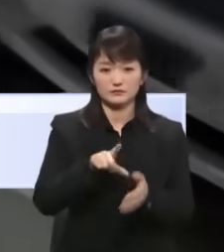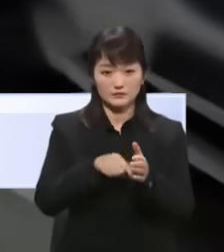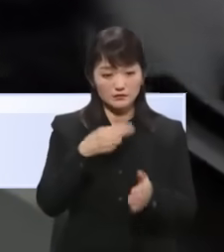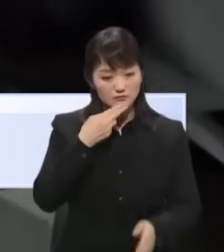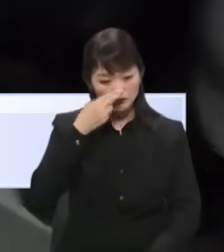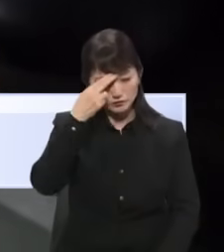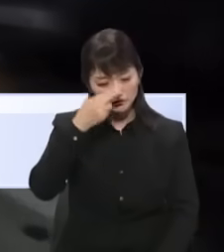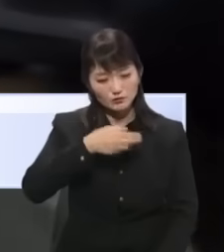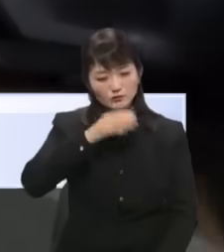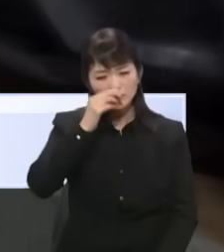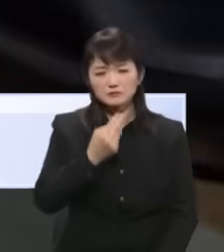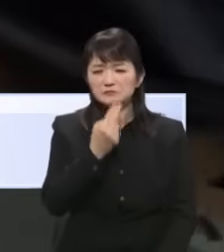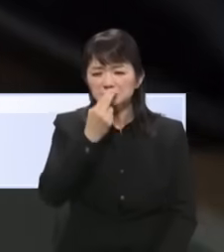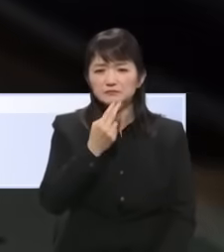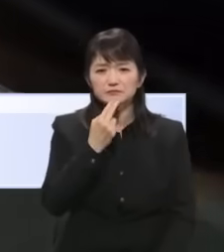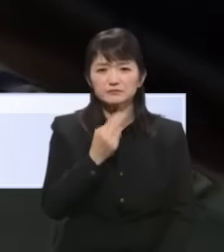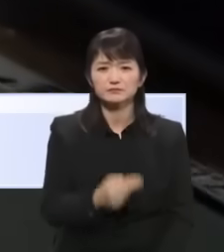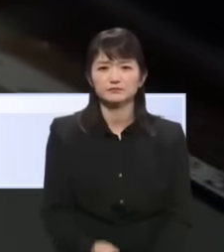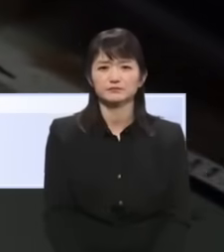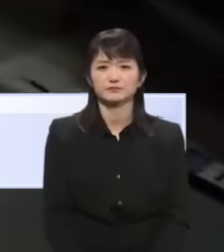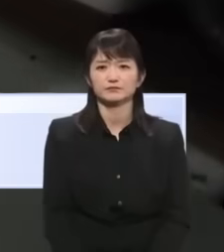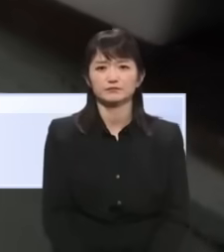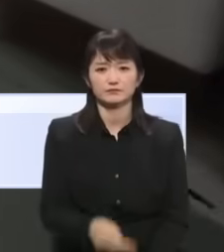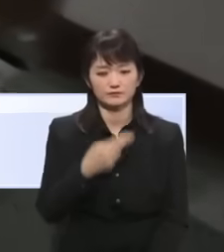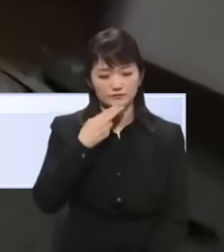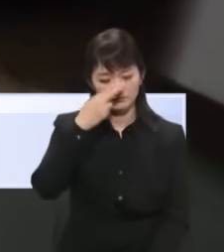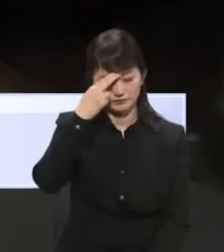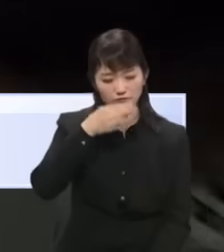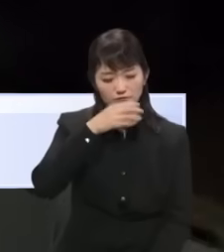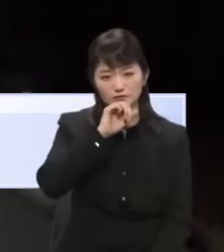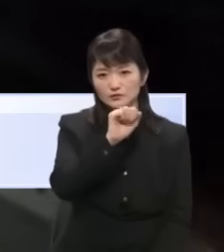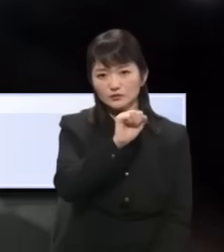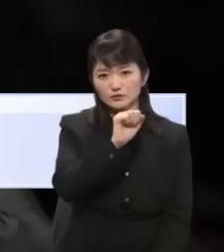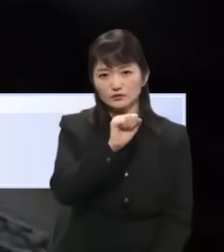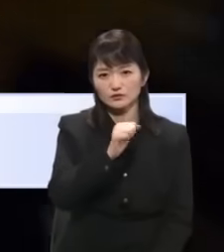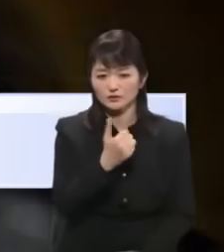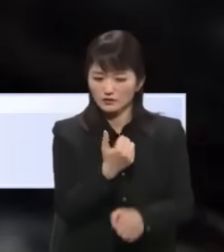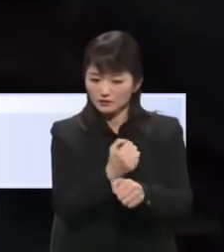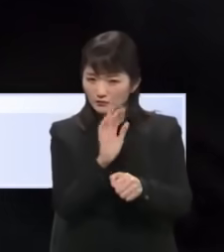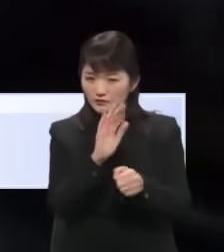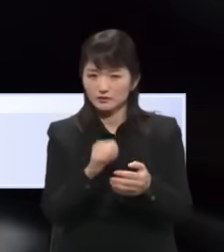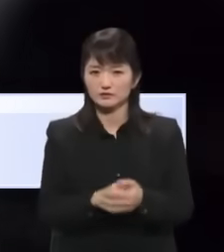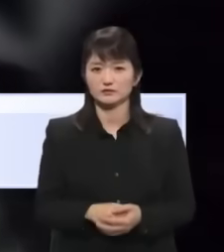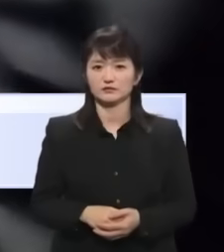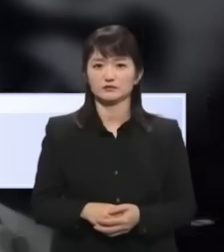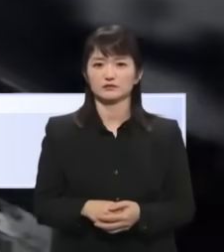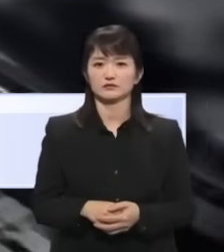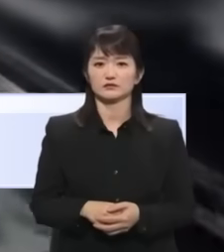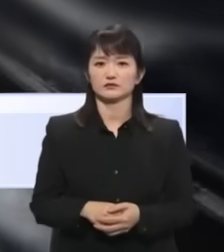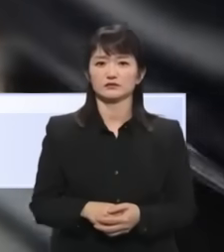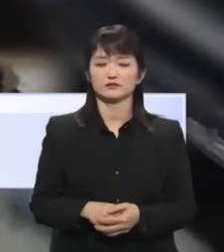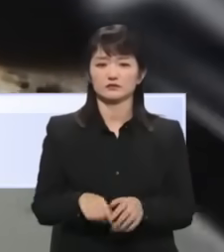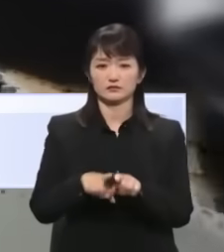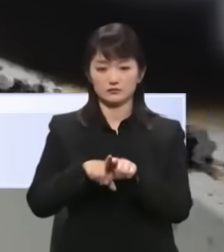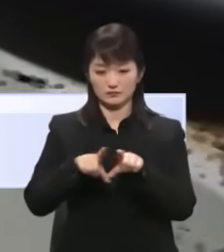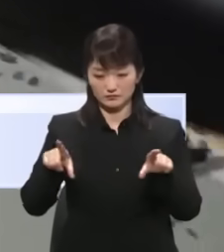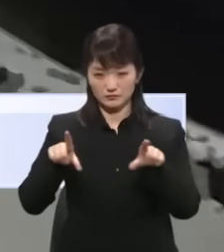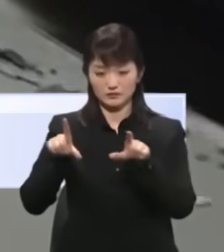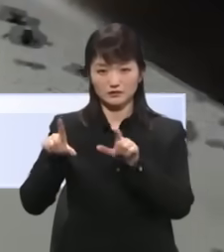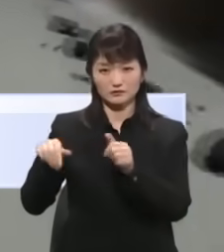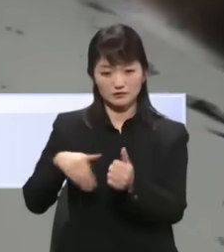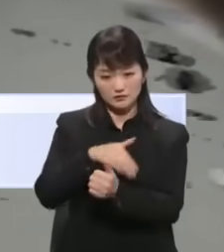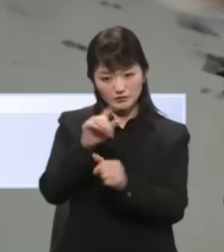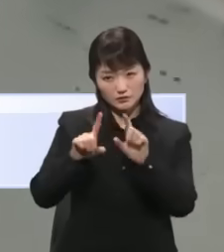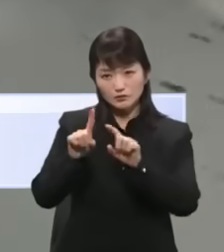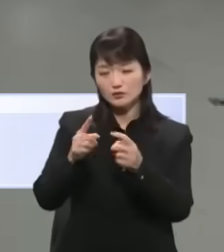않았다라고 합니다 그렇다면 이런 음주나 약물의 영향이 아닌 정상적인 어떤 그 상황에서 이런 행동들을